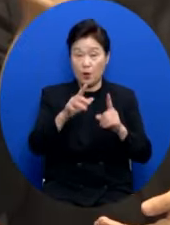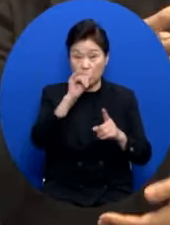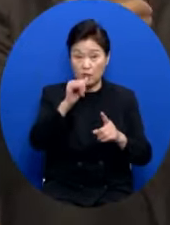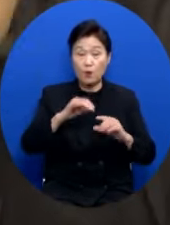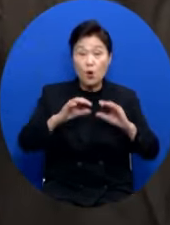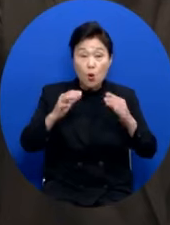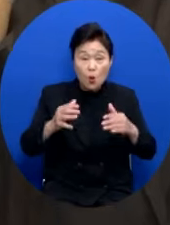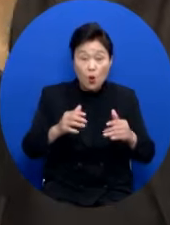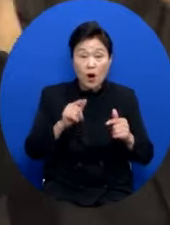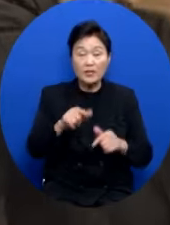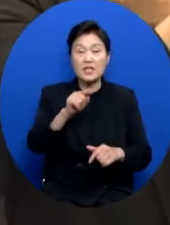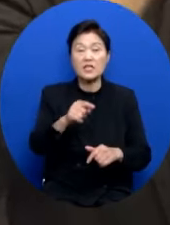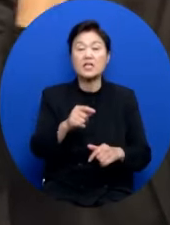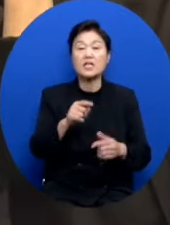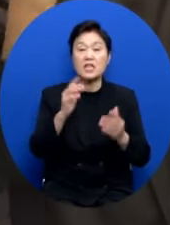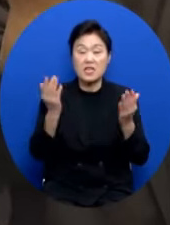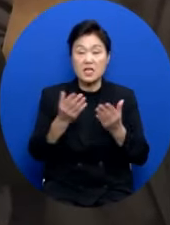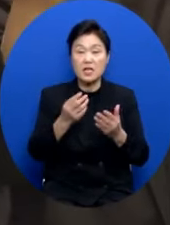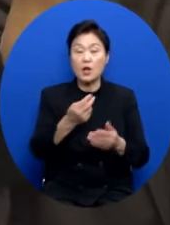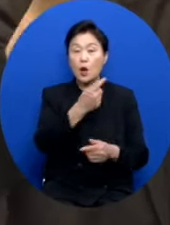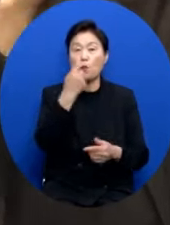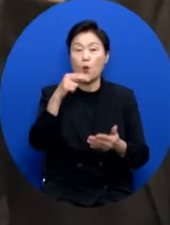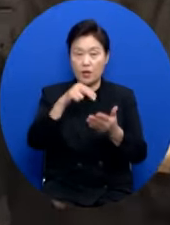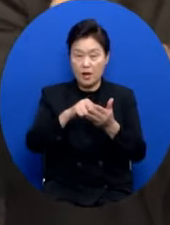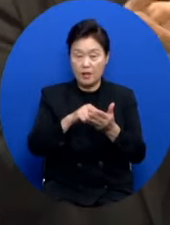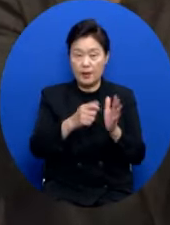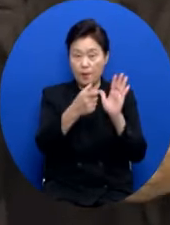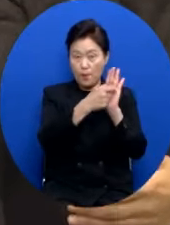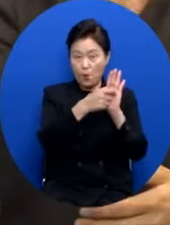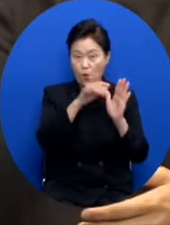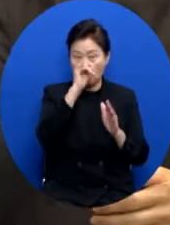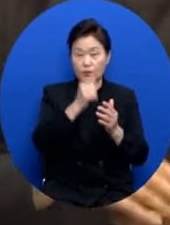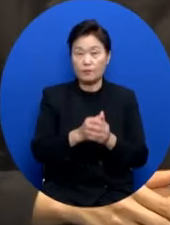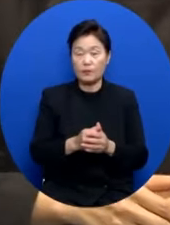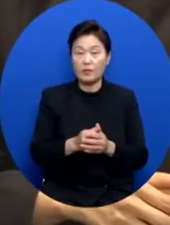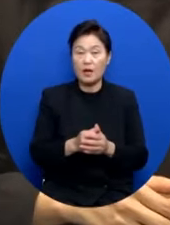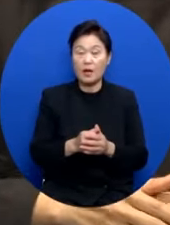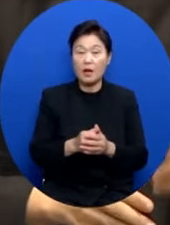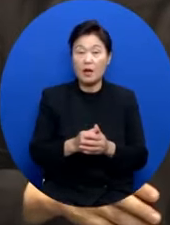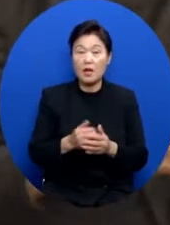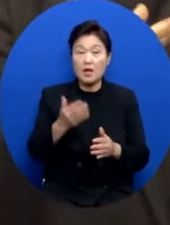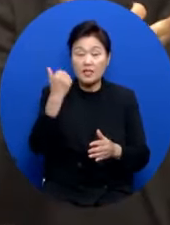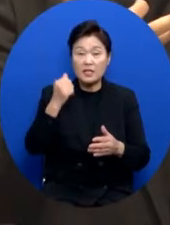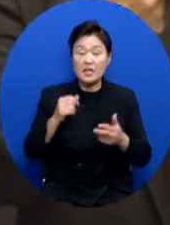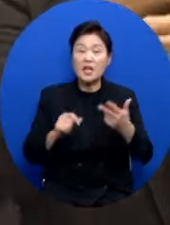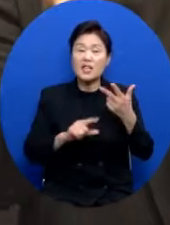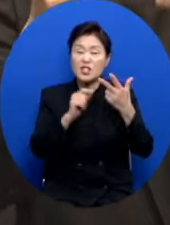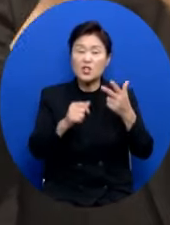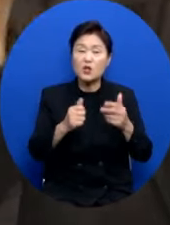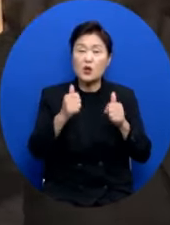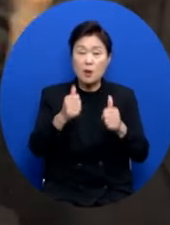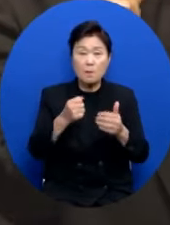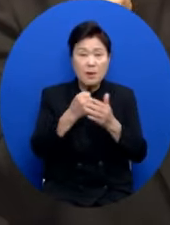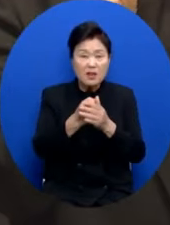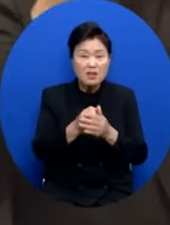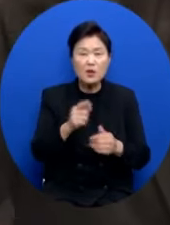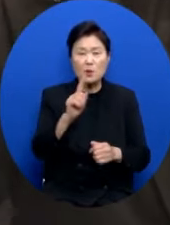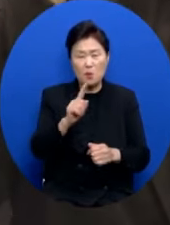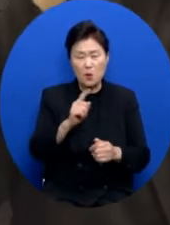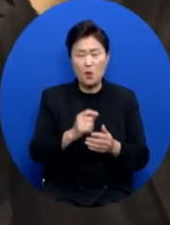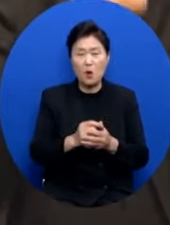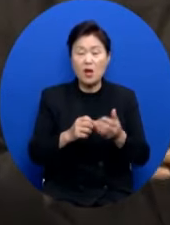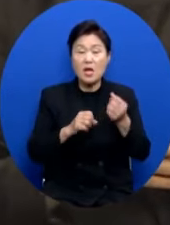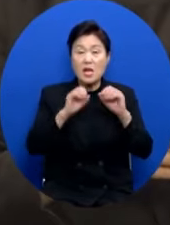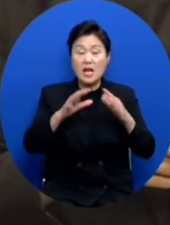국가는이를 보장한다고 명시되어 있습니다 지난 18일 내려진 원의 판결은이